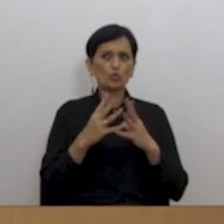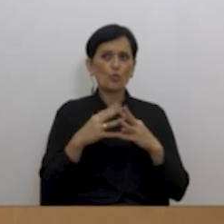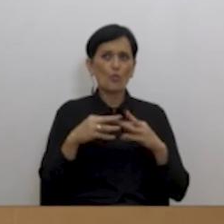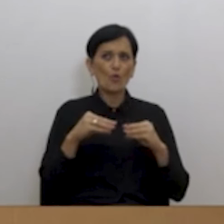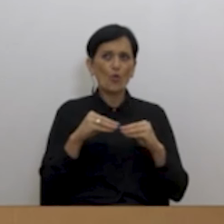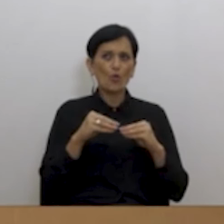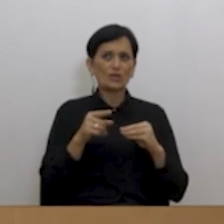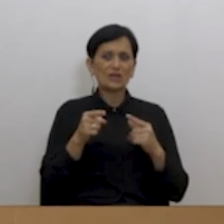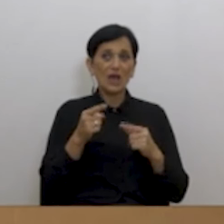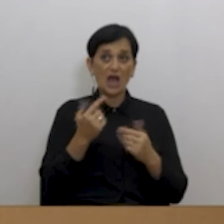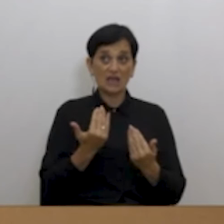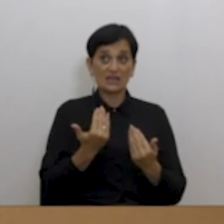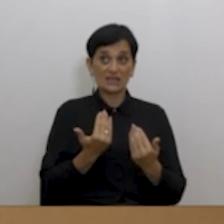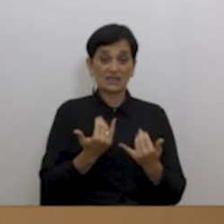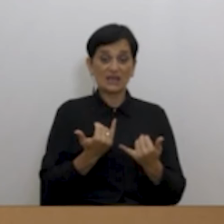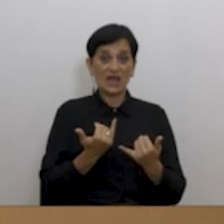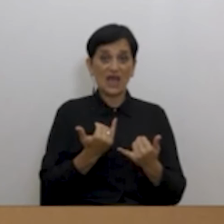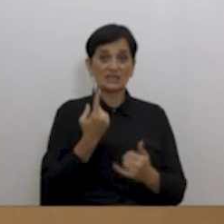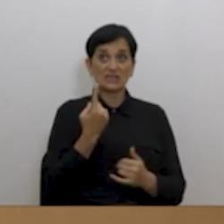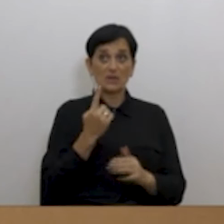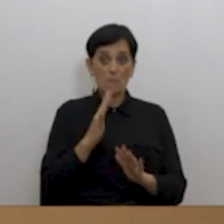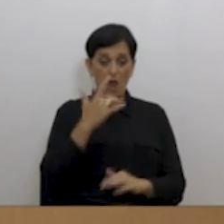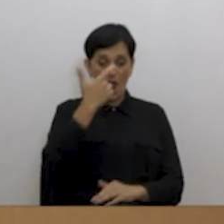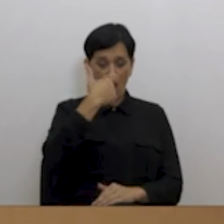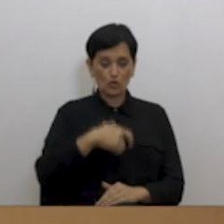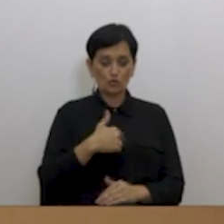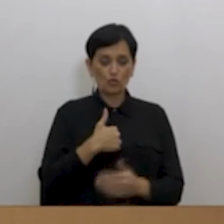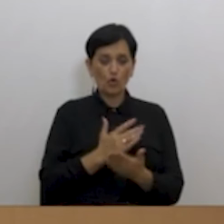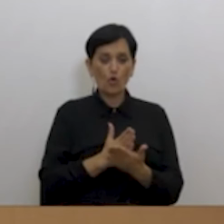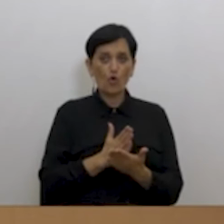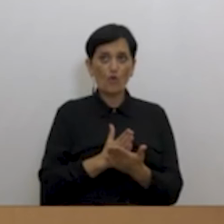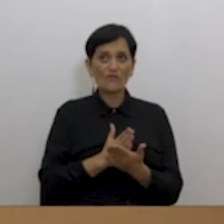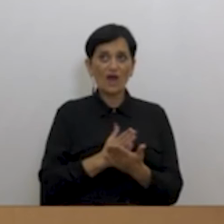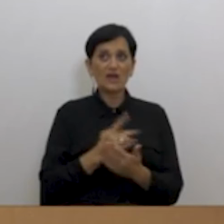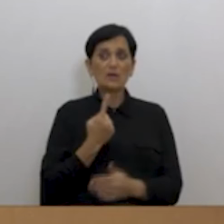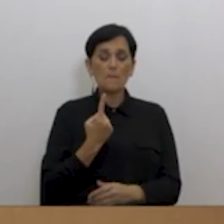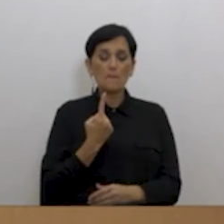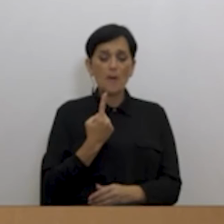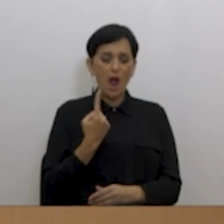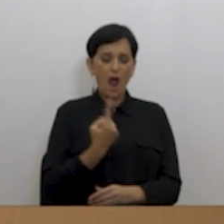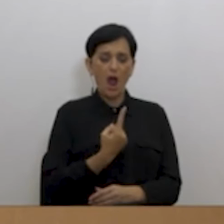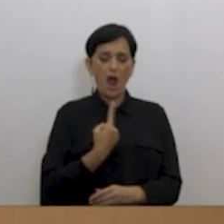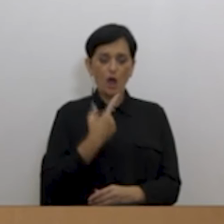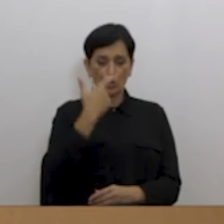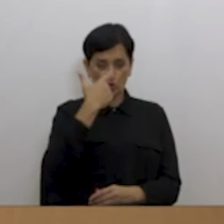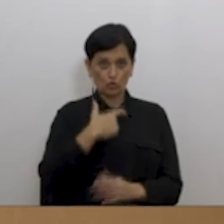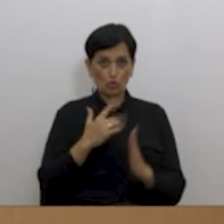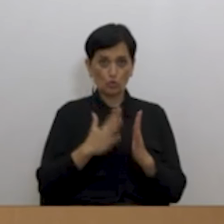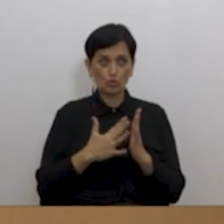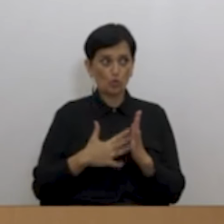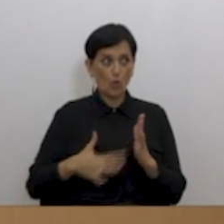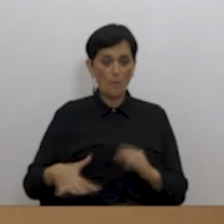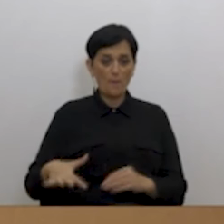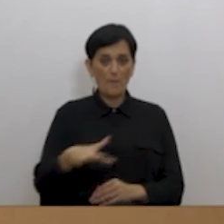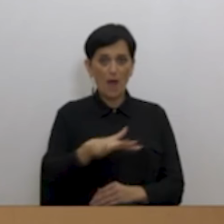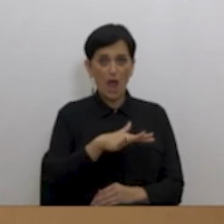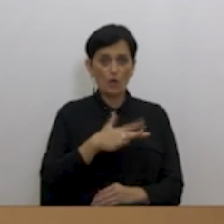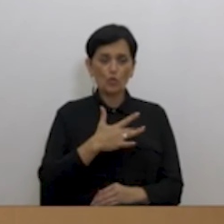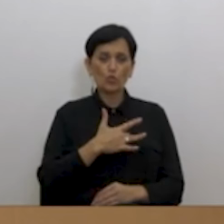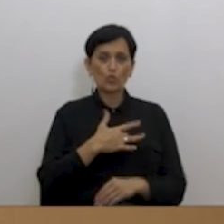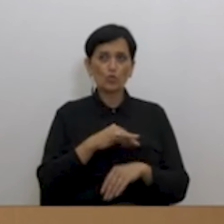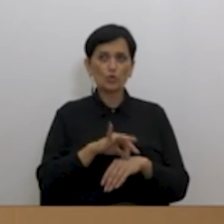რომავედი. აგე დღეს მარტო კავარ. მარტო კავარ აი სოფელში. გული